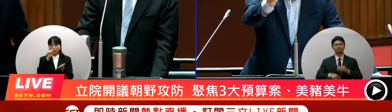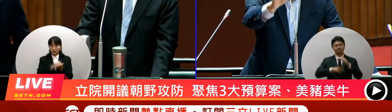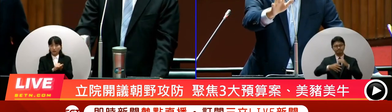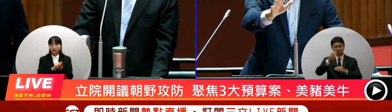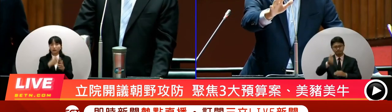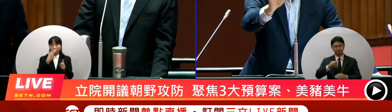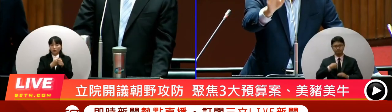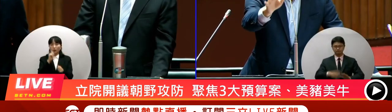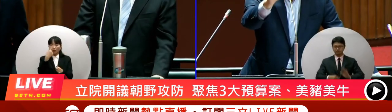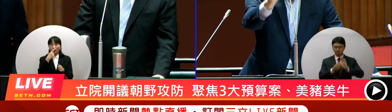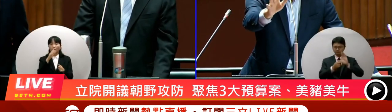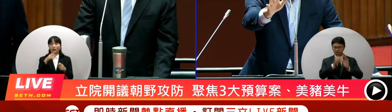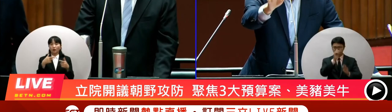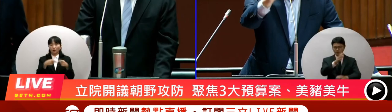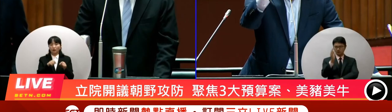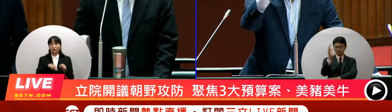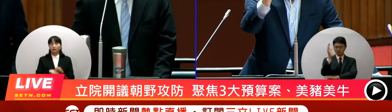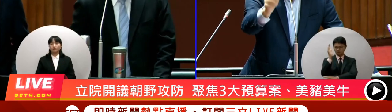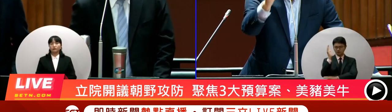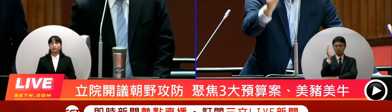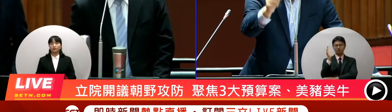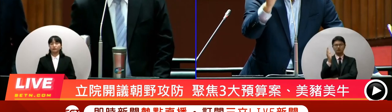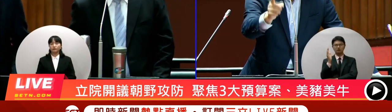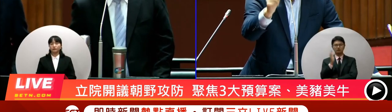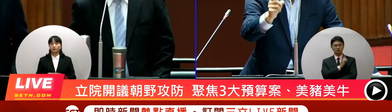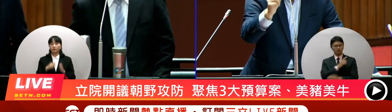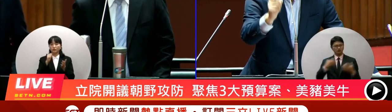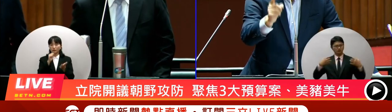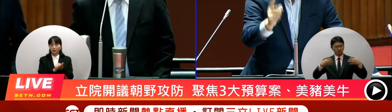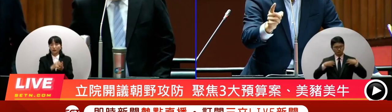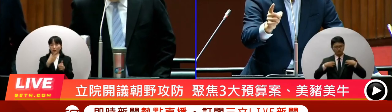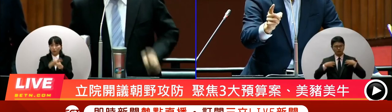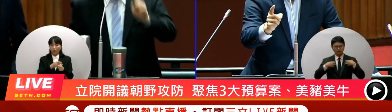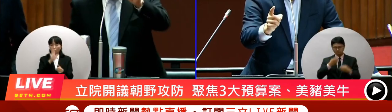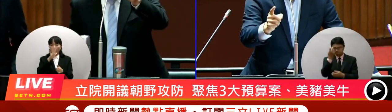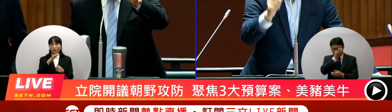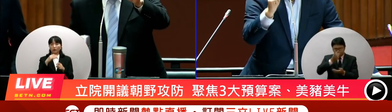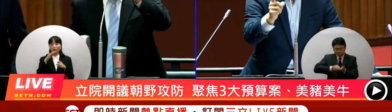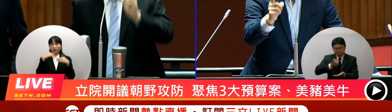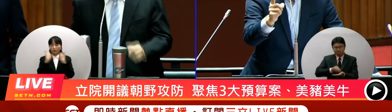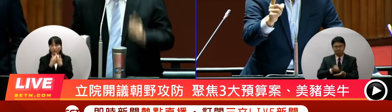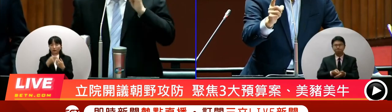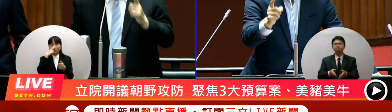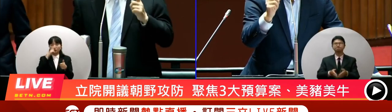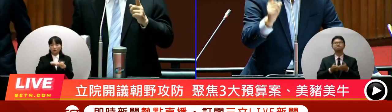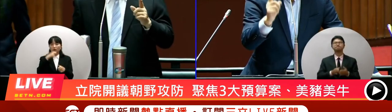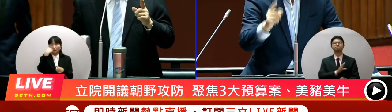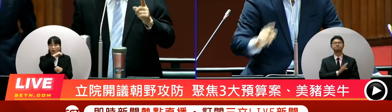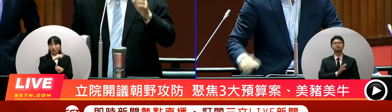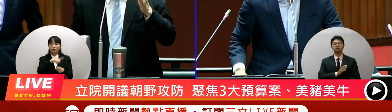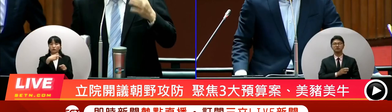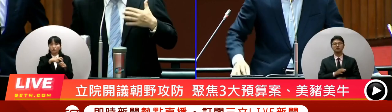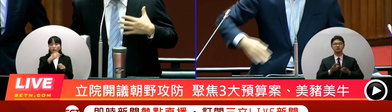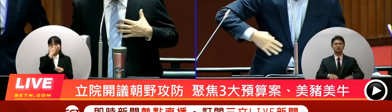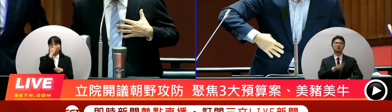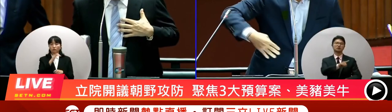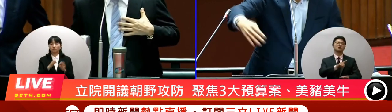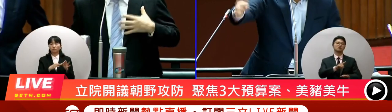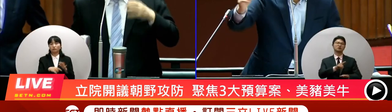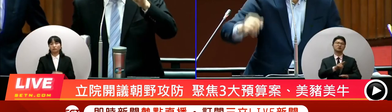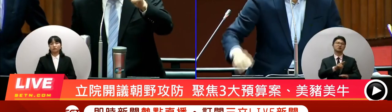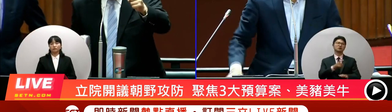多巴， 我告诉你，政府应该 标示莱克多巴， 把责任 伤害了台湾养猪产业。 但是，你现在把这样的责任